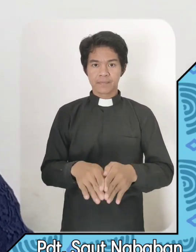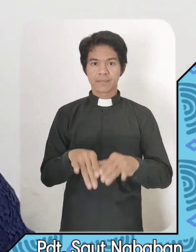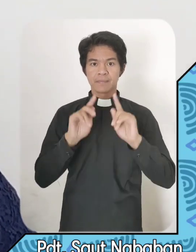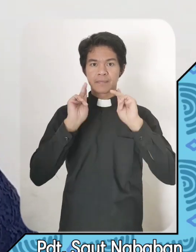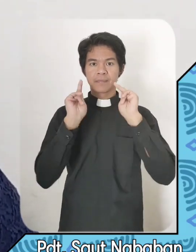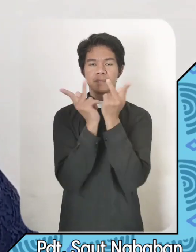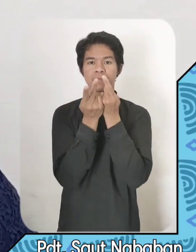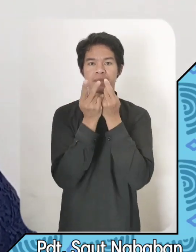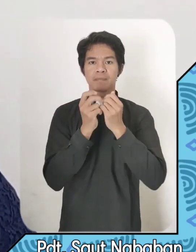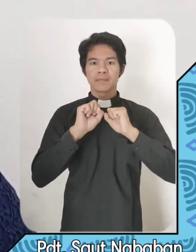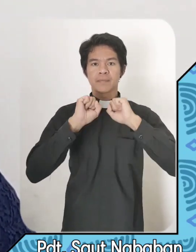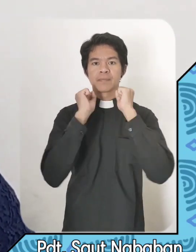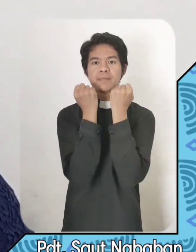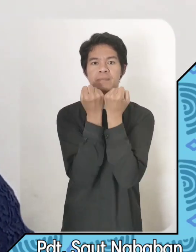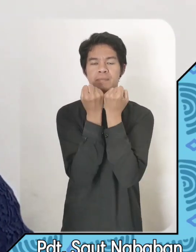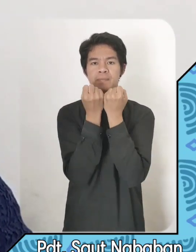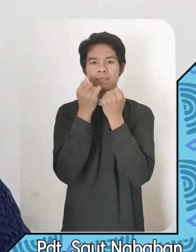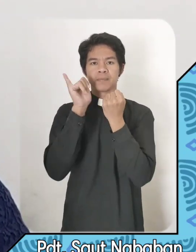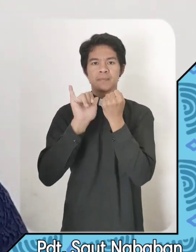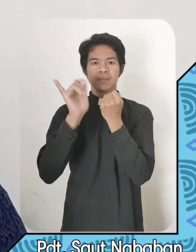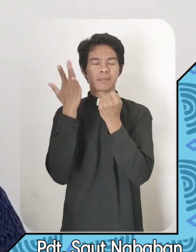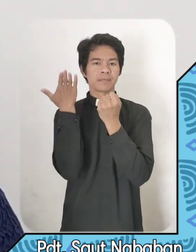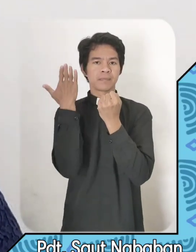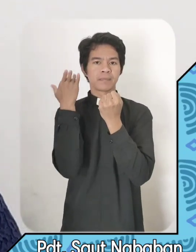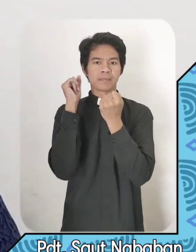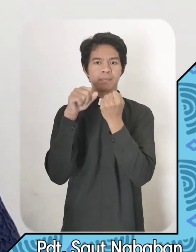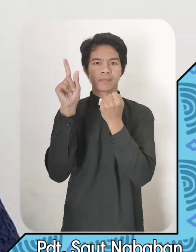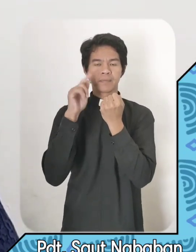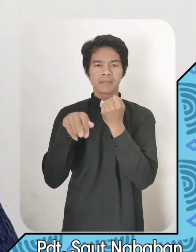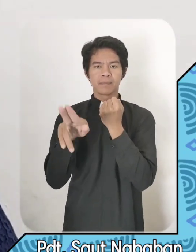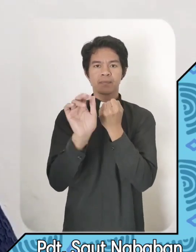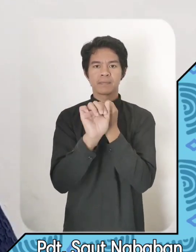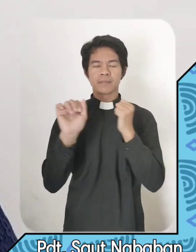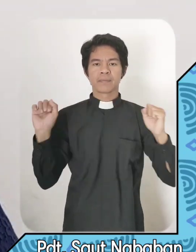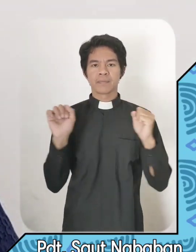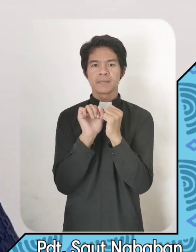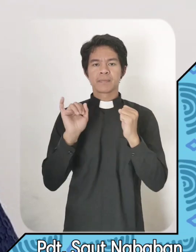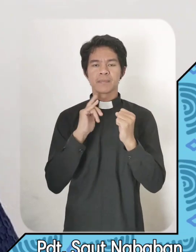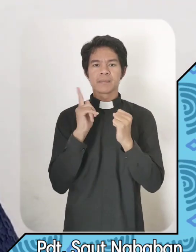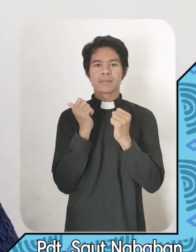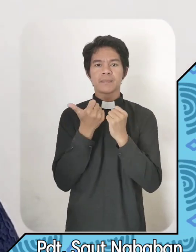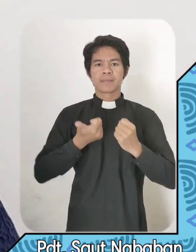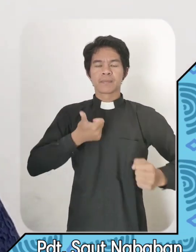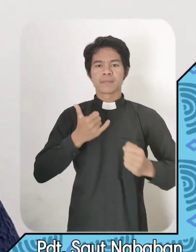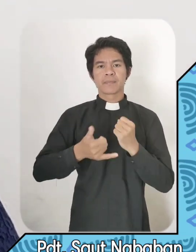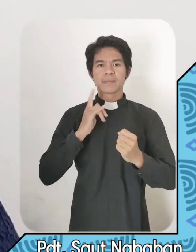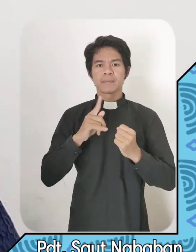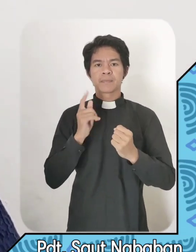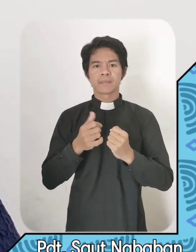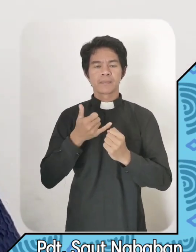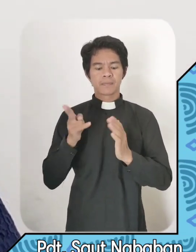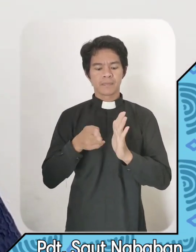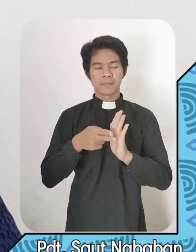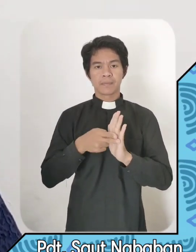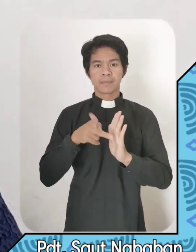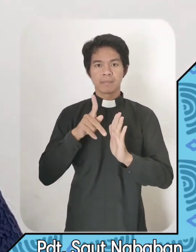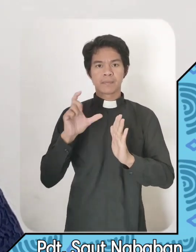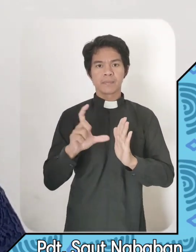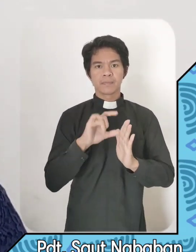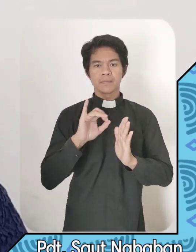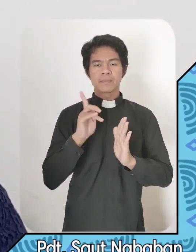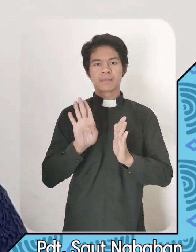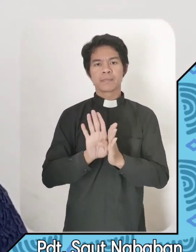keluarga, sahabat yang telah pergi mendahului kita merupakan sebuah hal yang cukup